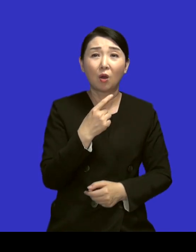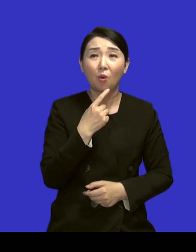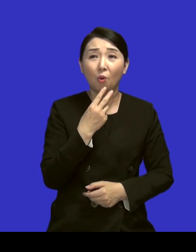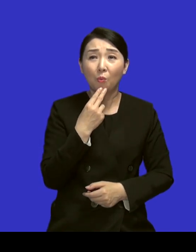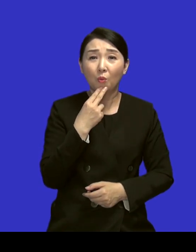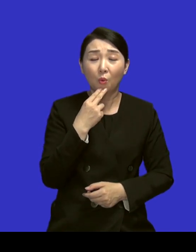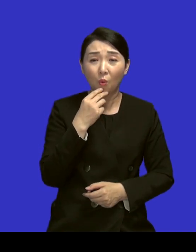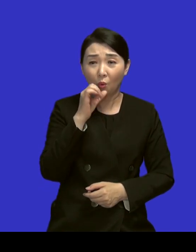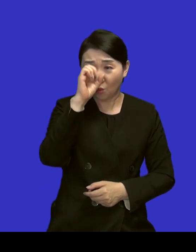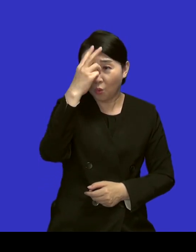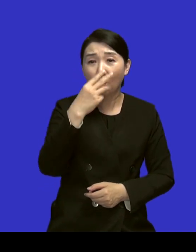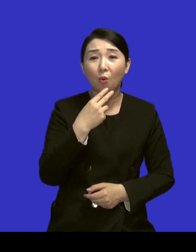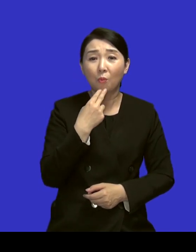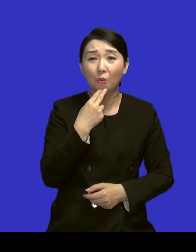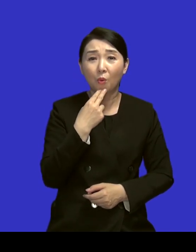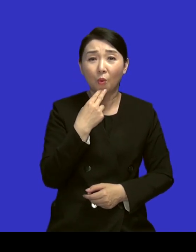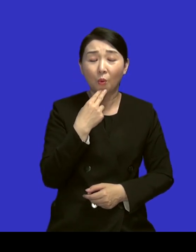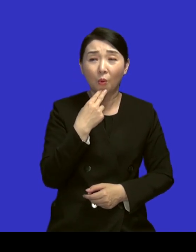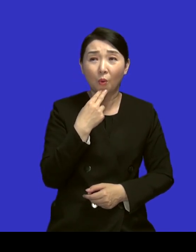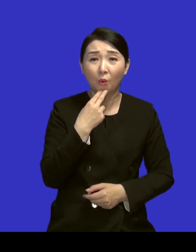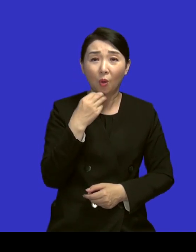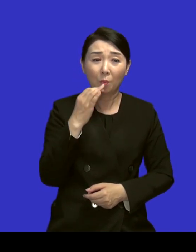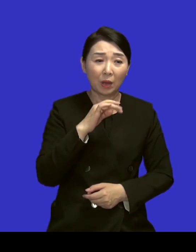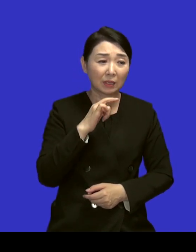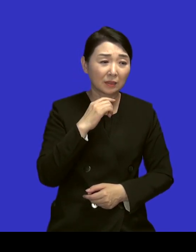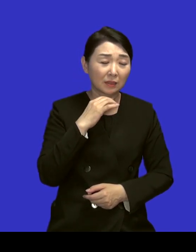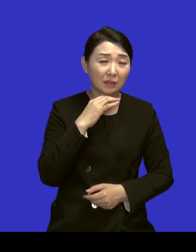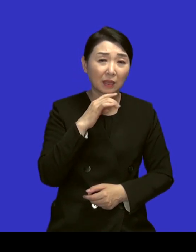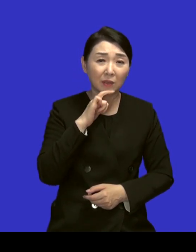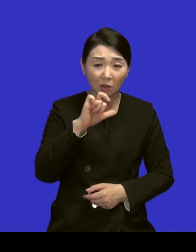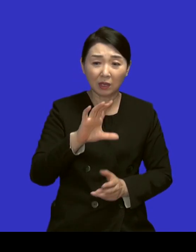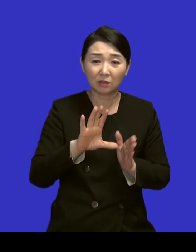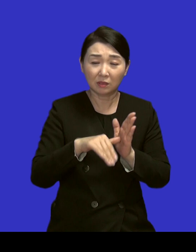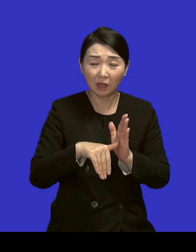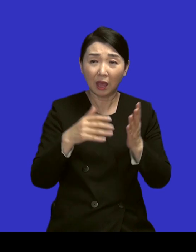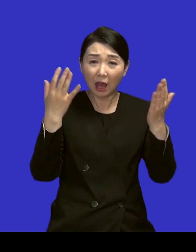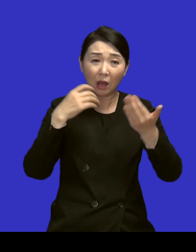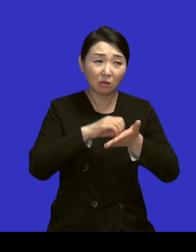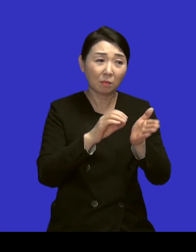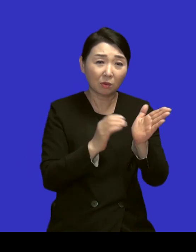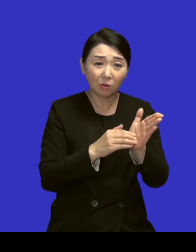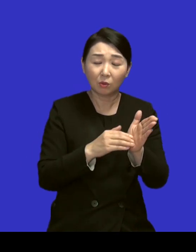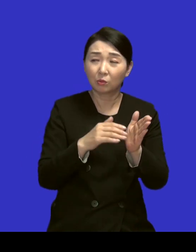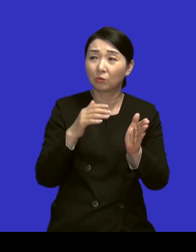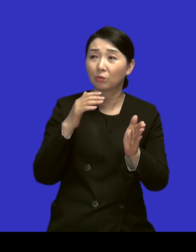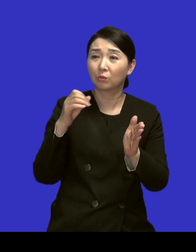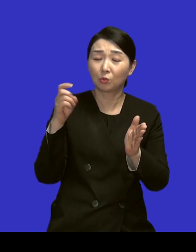가서 게다가 신학대학교니까 하나님 사랑 안에서 이쁨 받으면서 함께 공부할